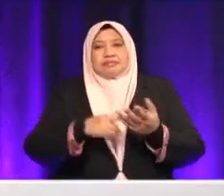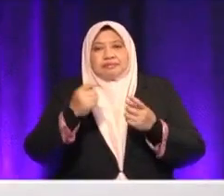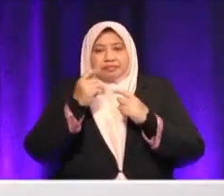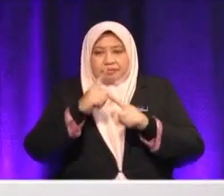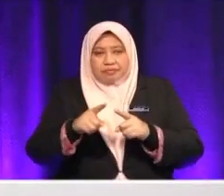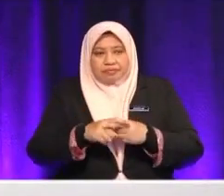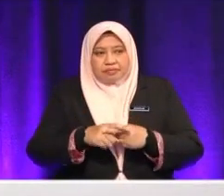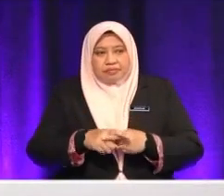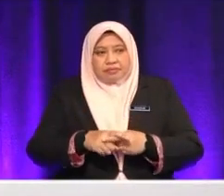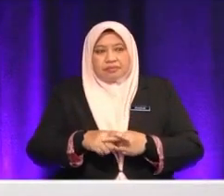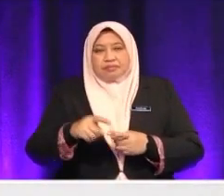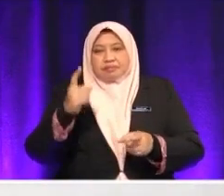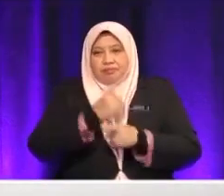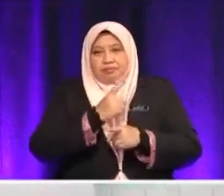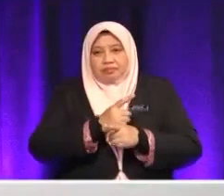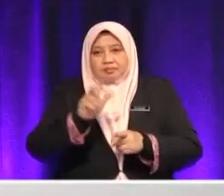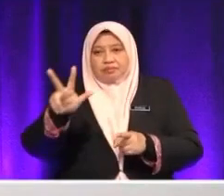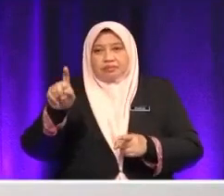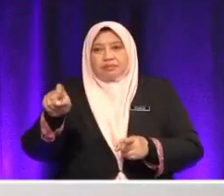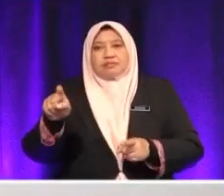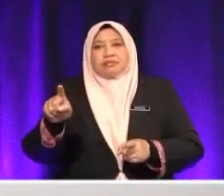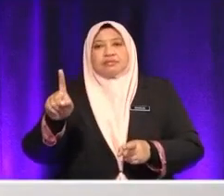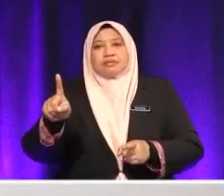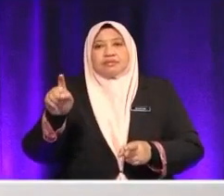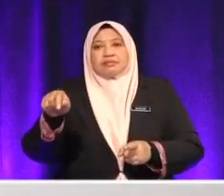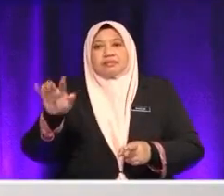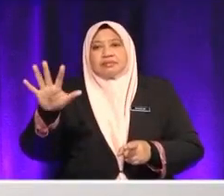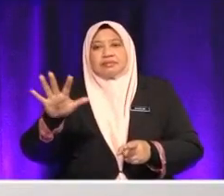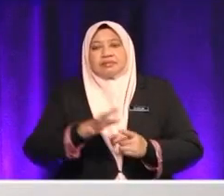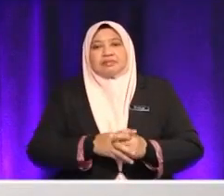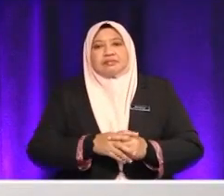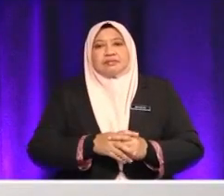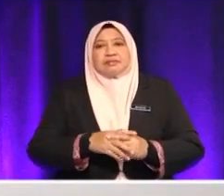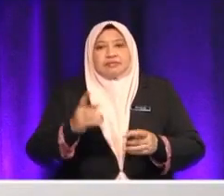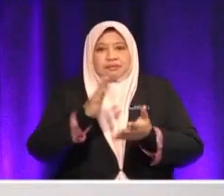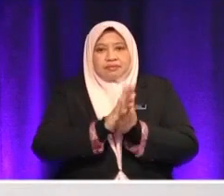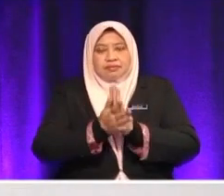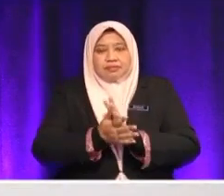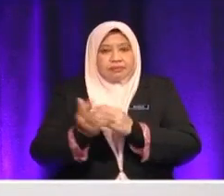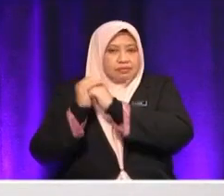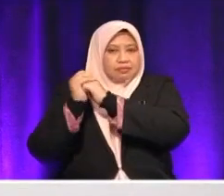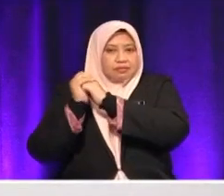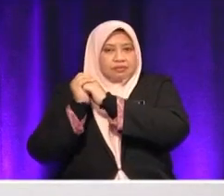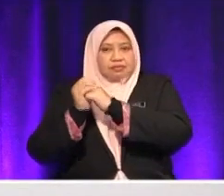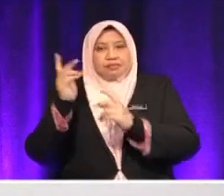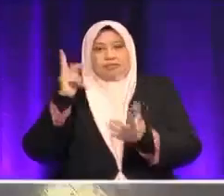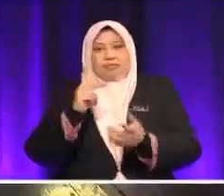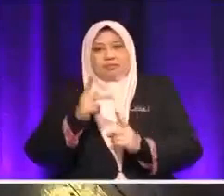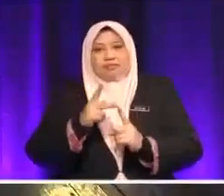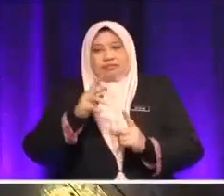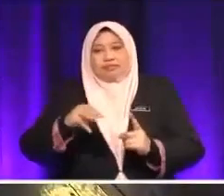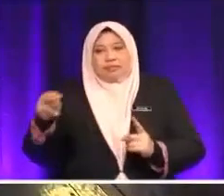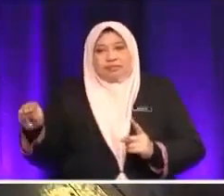oke bagus betul 31 puluhan 5 jadi sahabat Tania kepada murid